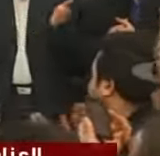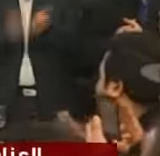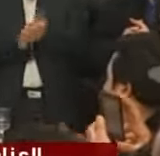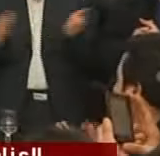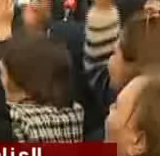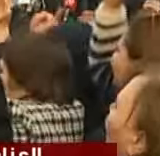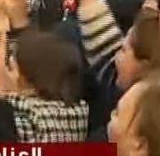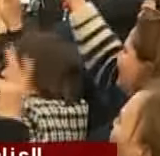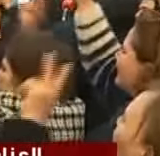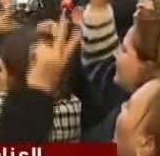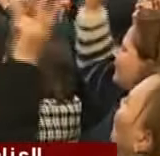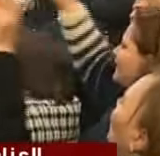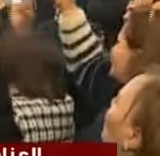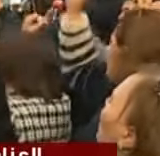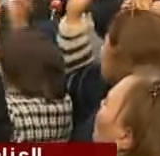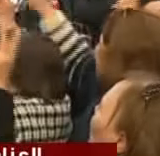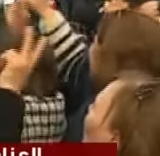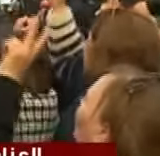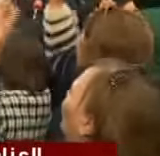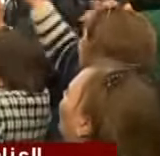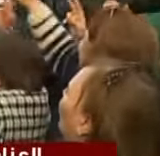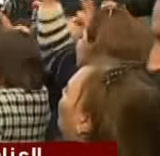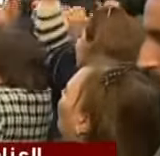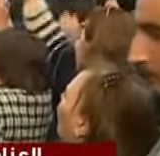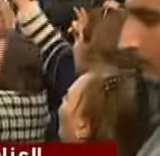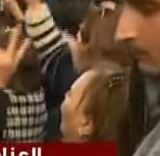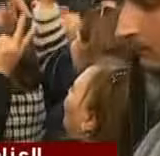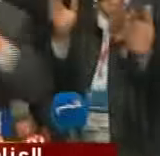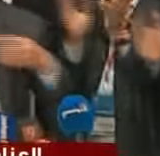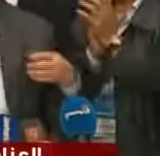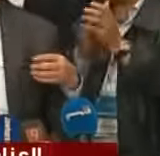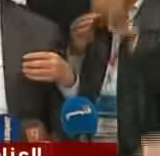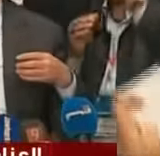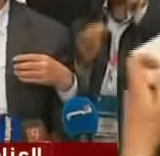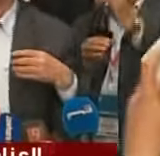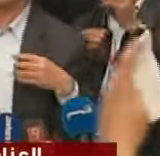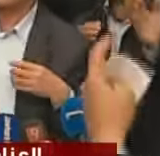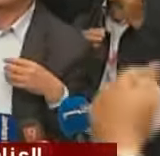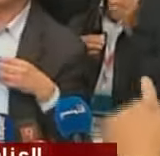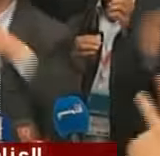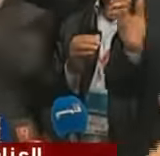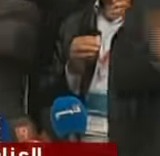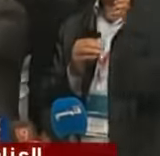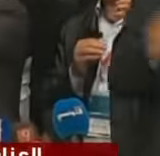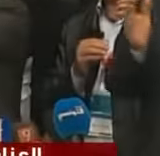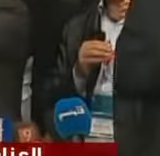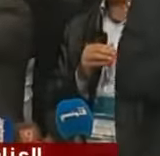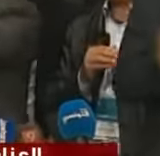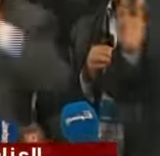رسميا مهمة الأمانة العامة الاتحاد العام التونسي للشغل وموكب لتكريم حسين العباسي.